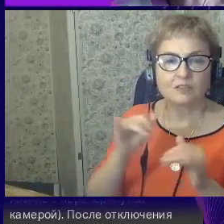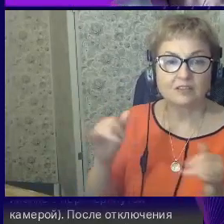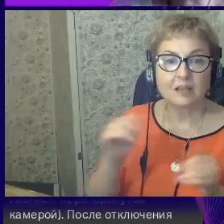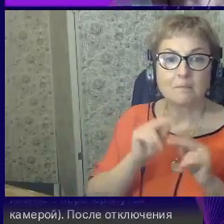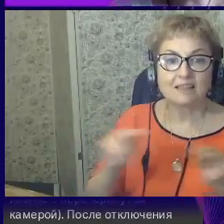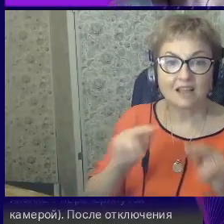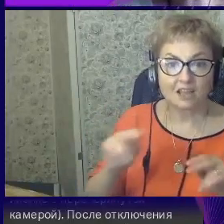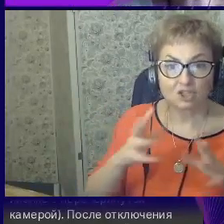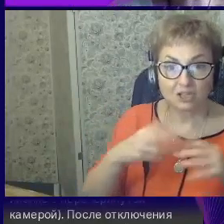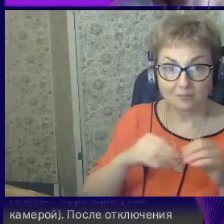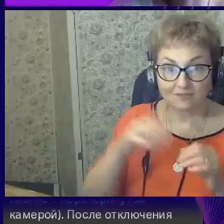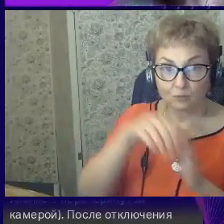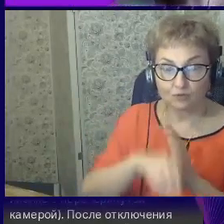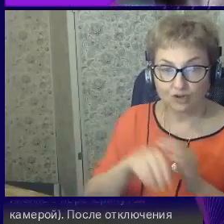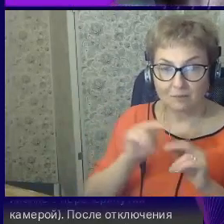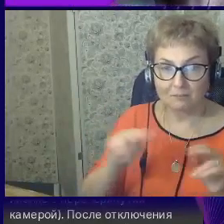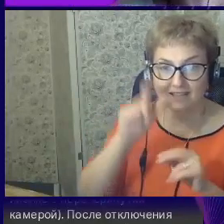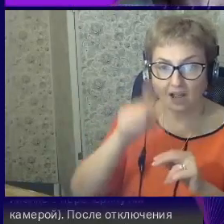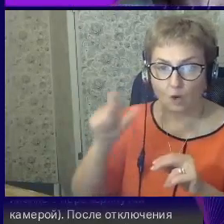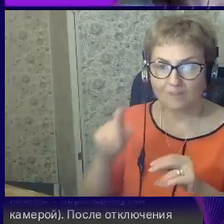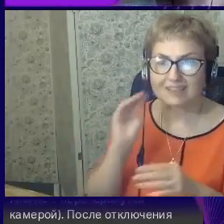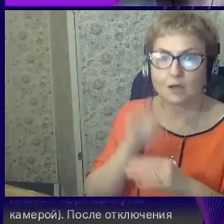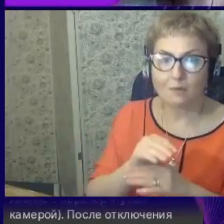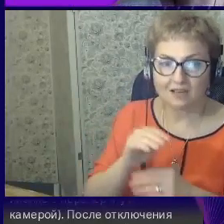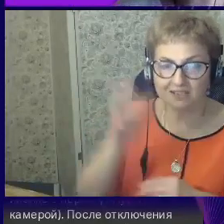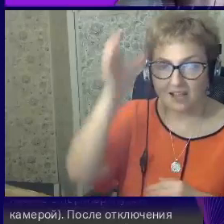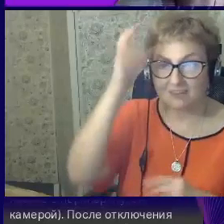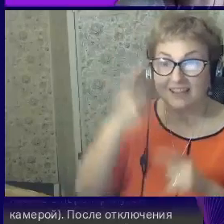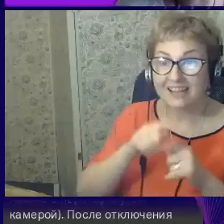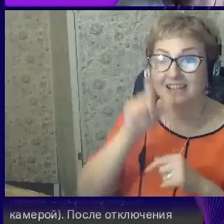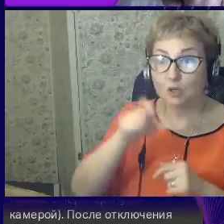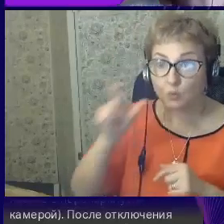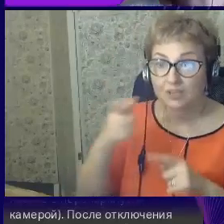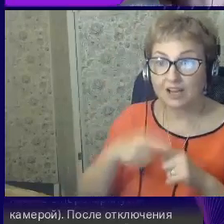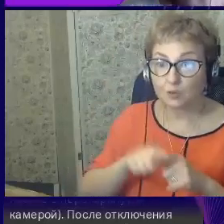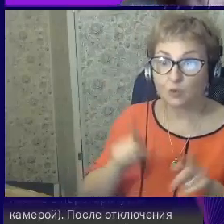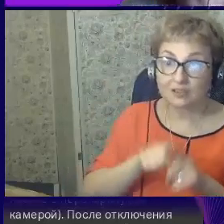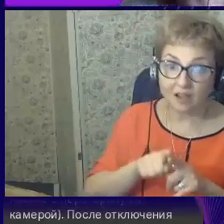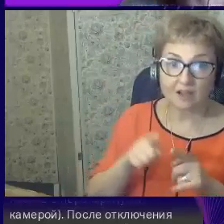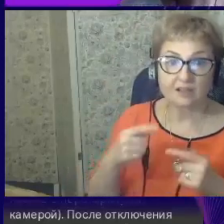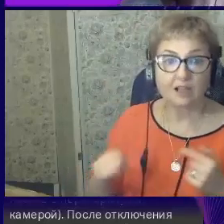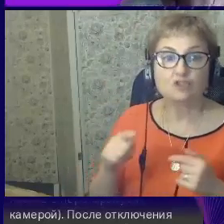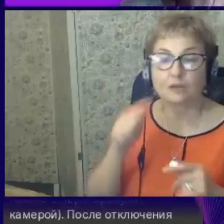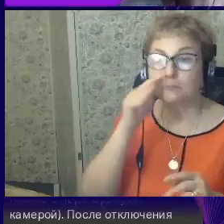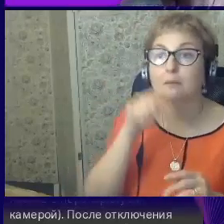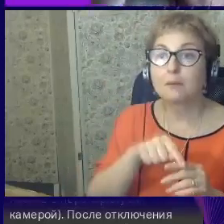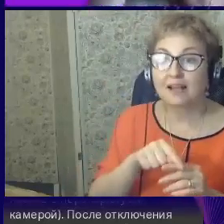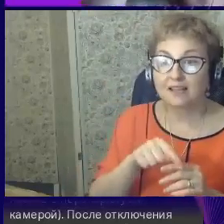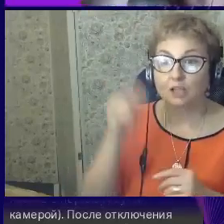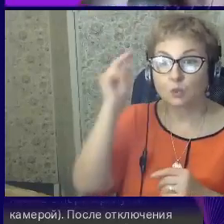Это педагогическое сообщество, включая педагогов дополнительного образования. То есть это люди, которым так или иначе